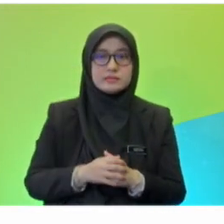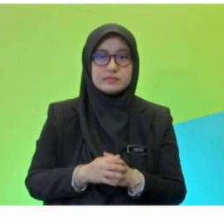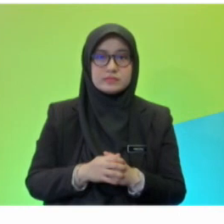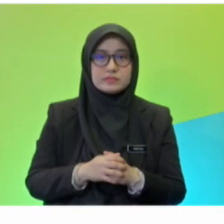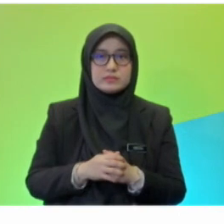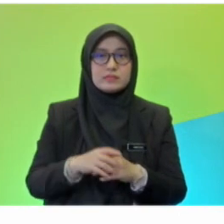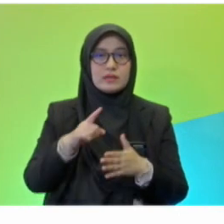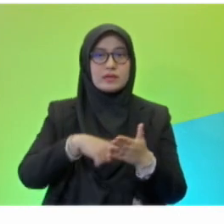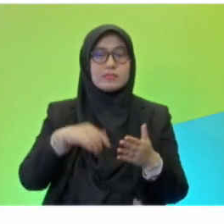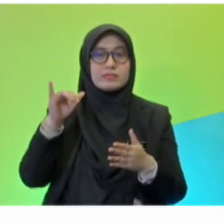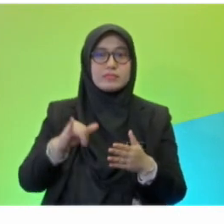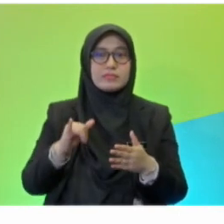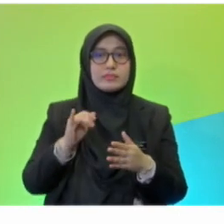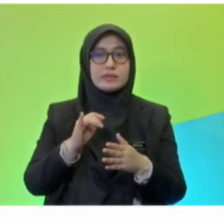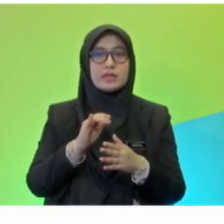sendiri